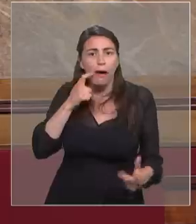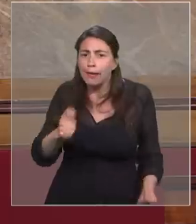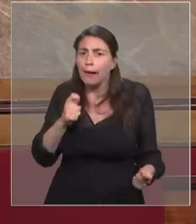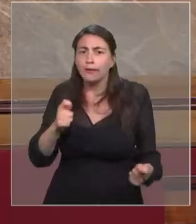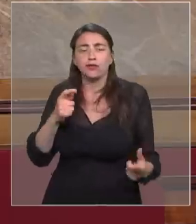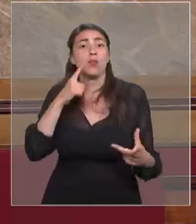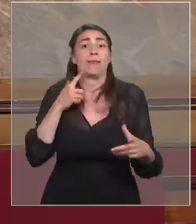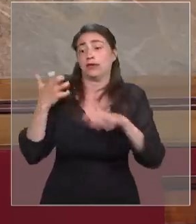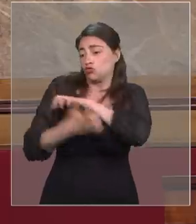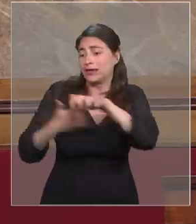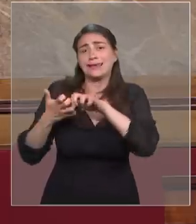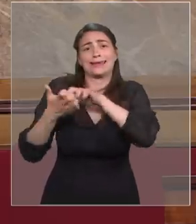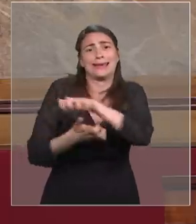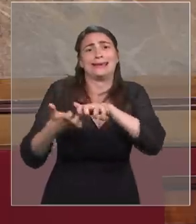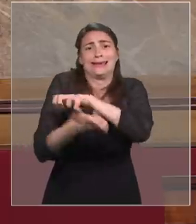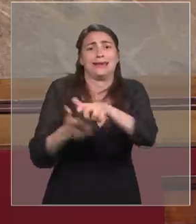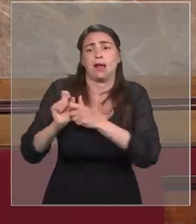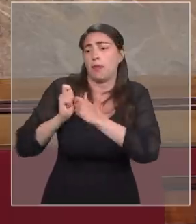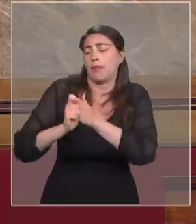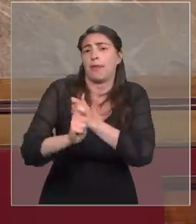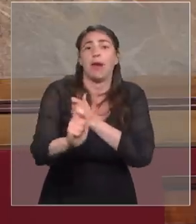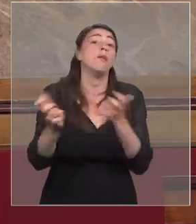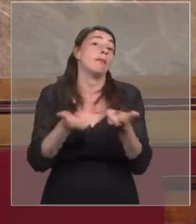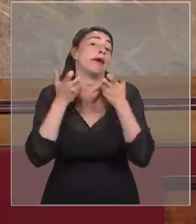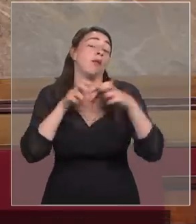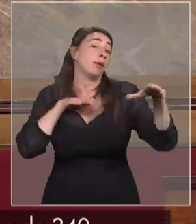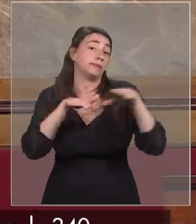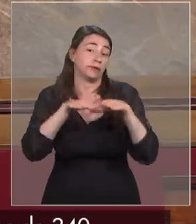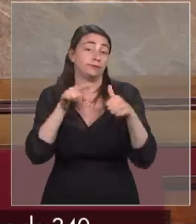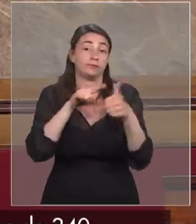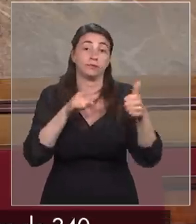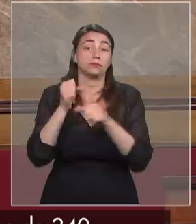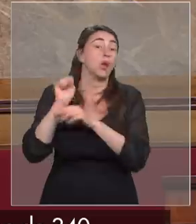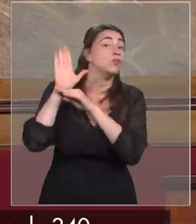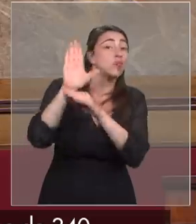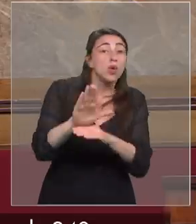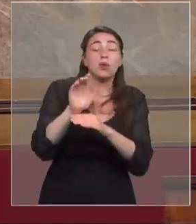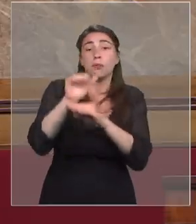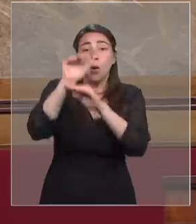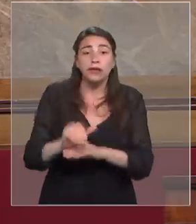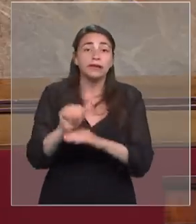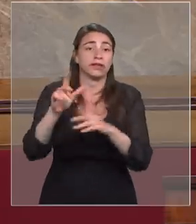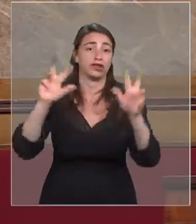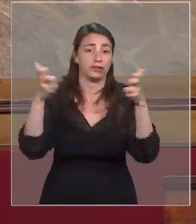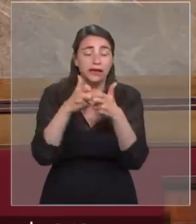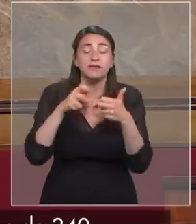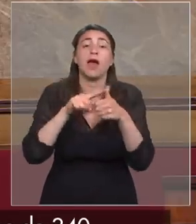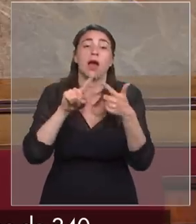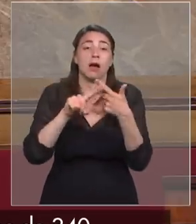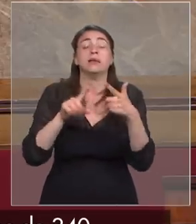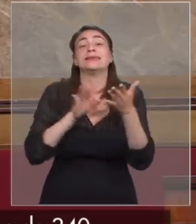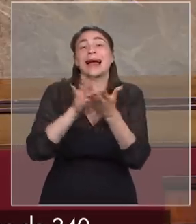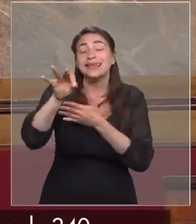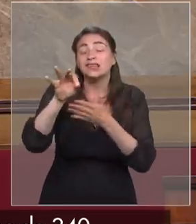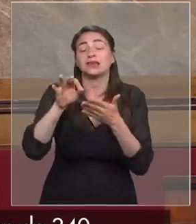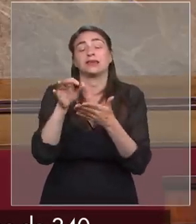par les crises successives. Pêle-mêle, citons les dispositifs d'aide comme le bouclier tarifaire, l'amortisseur électrique, la stratégie nationale en faveur des